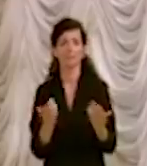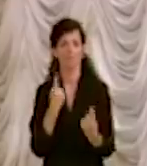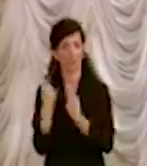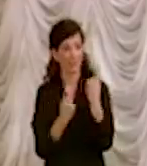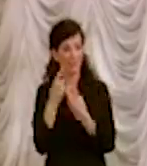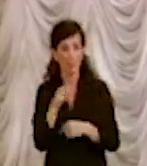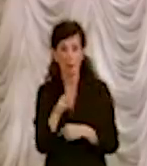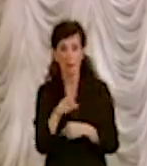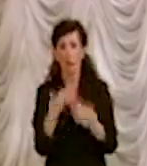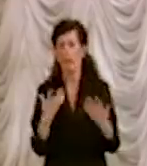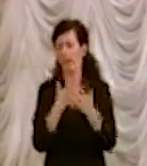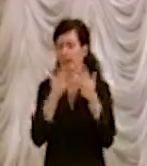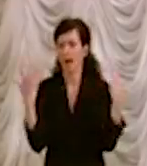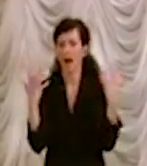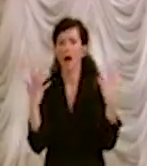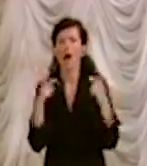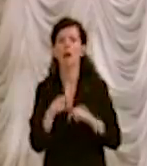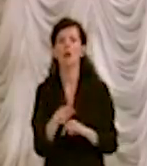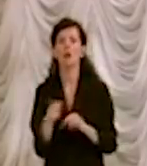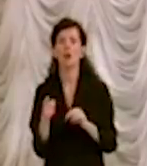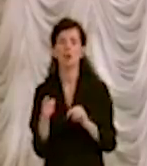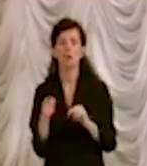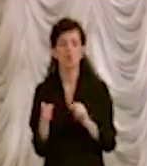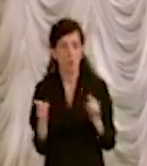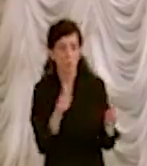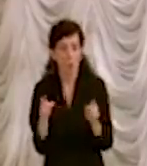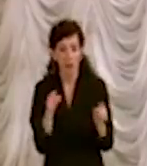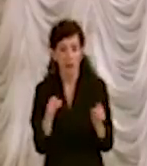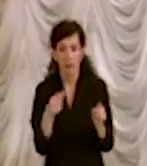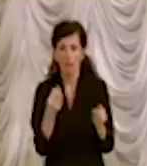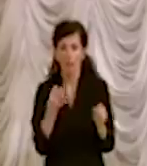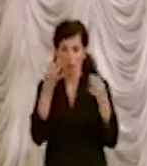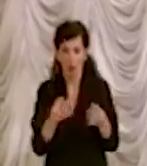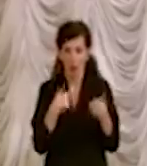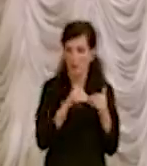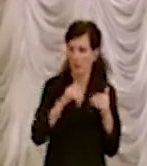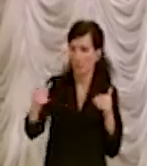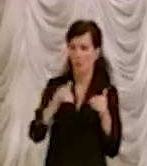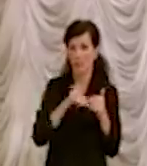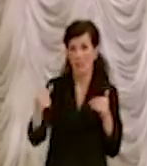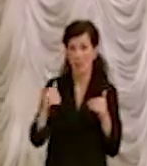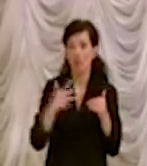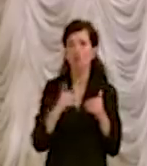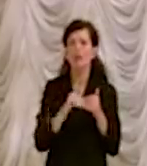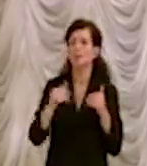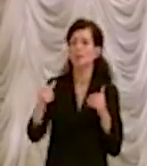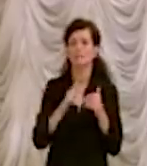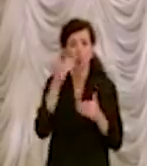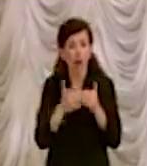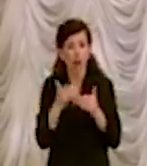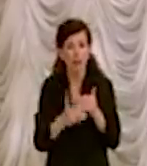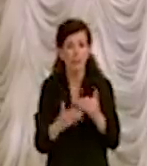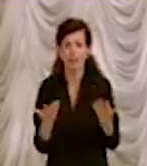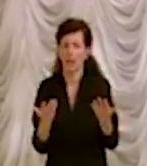che nel momento in cui il regime degli spostamenti rimane limitato, è difficile che si